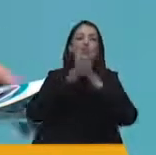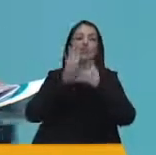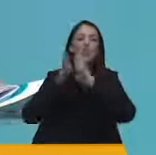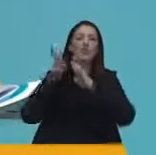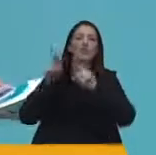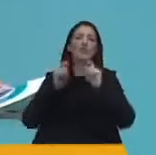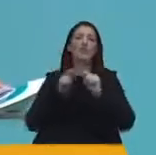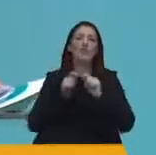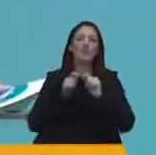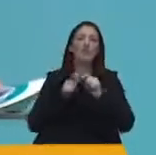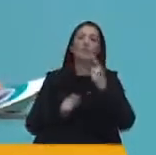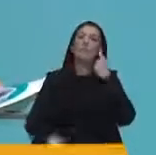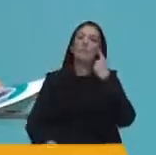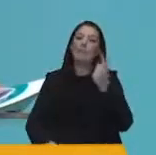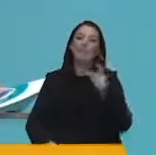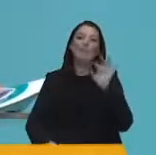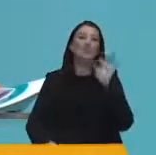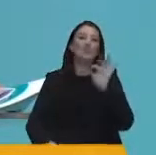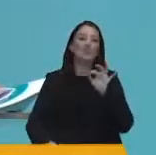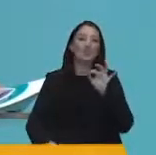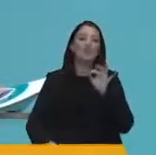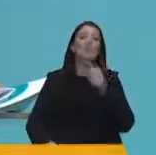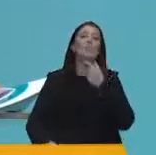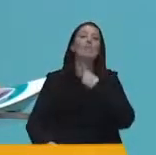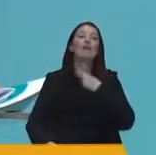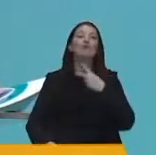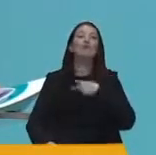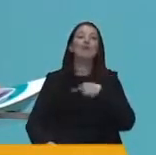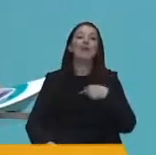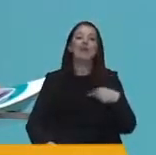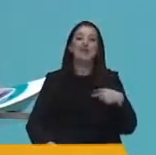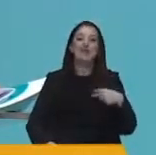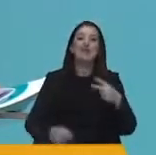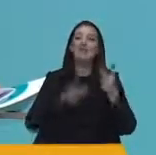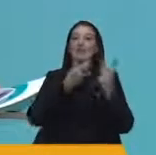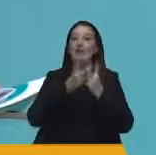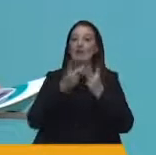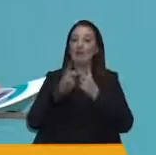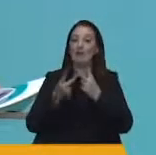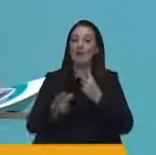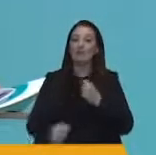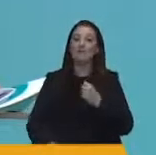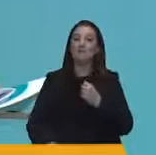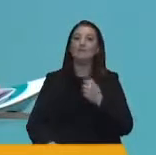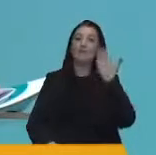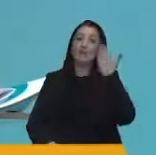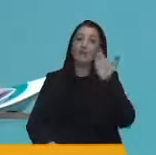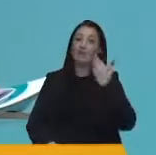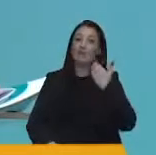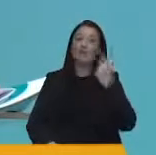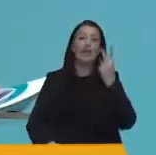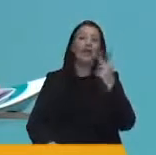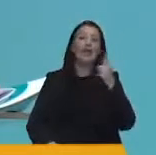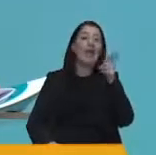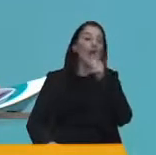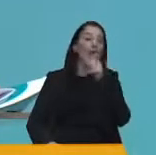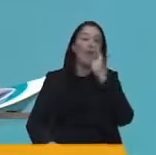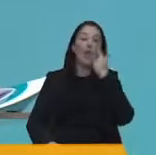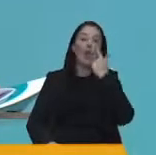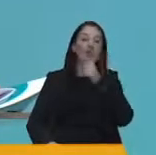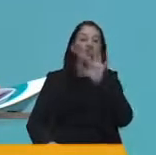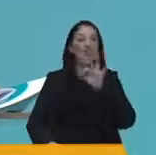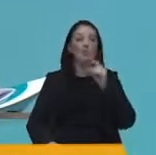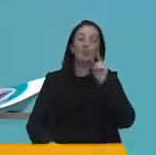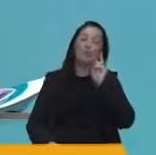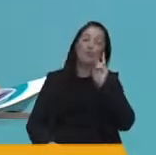yapacağız. Bakınız şu an Beykoz Belediyesi'nin web sitesinden izlediğiniz iki kameradaki görüntülere